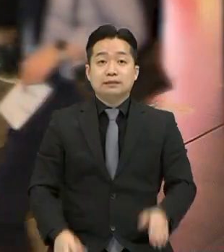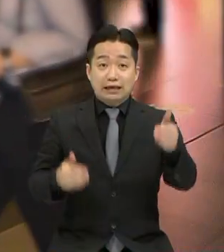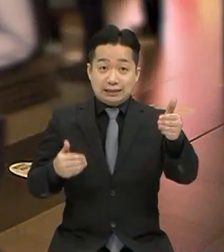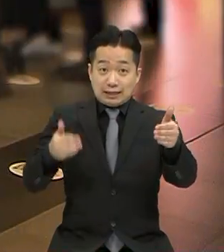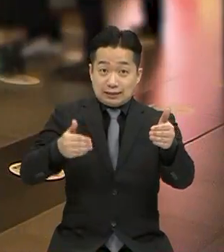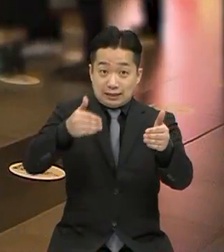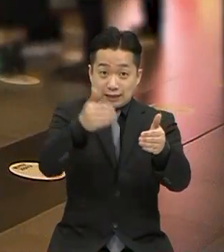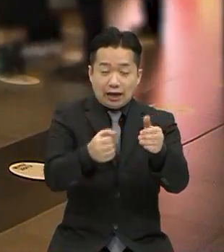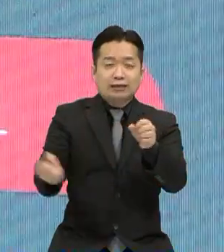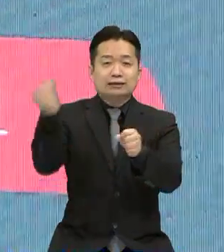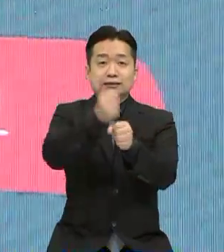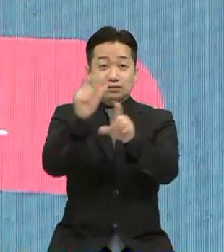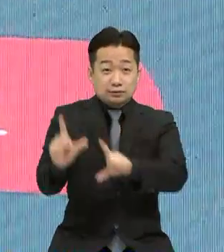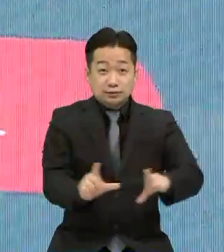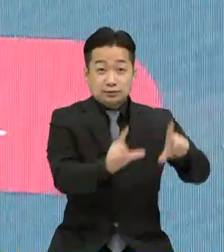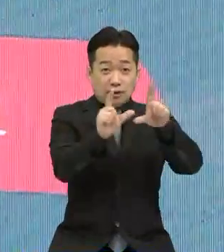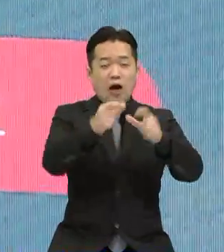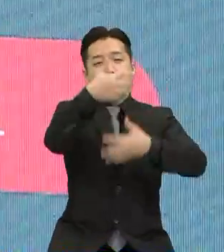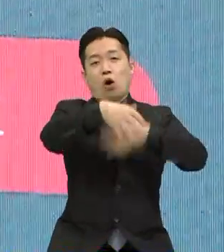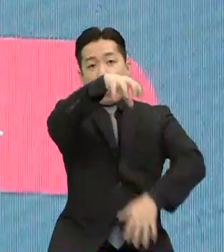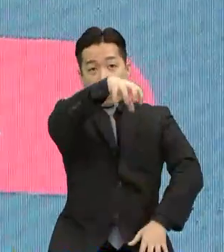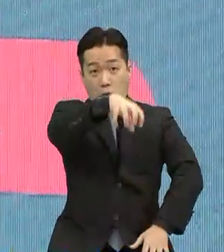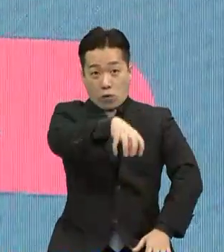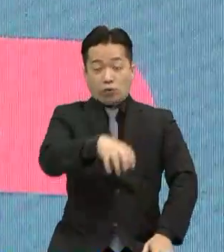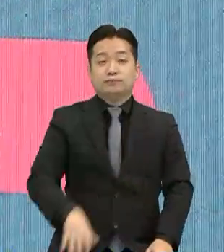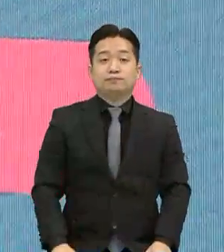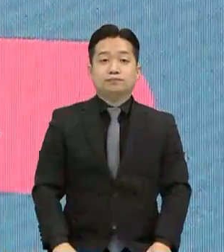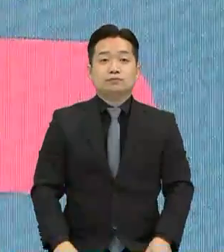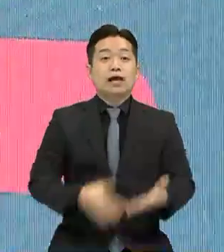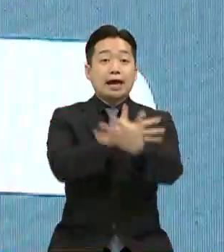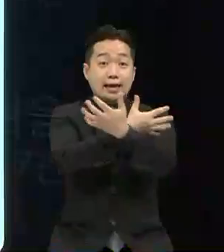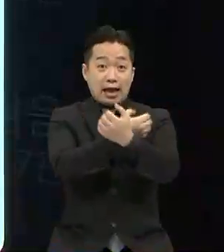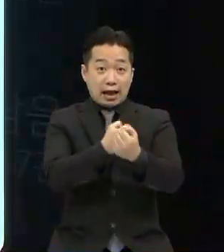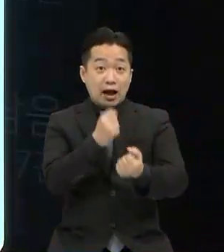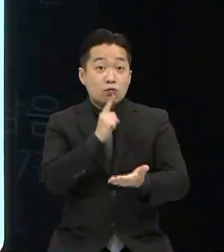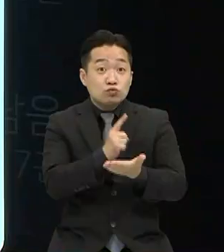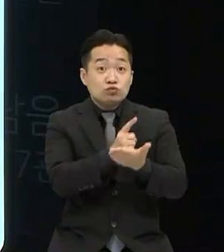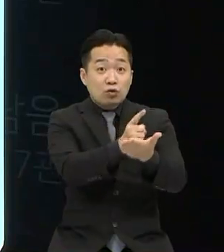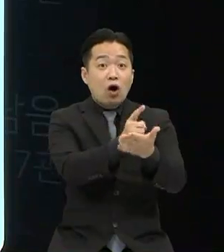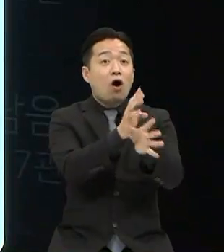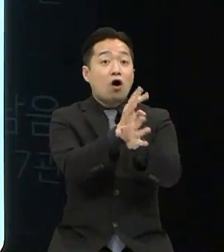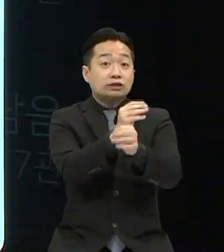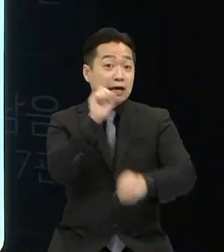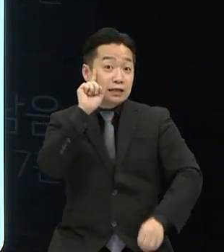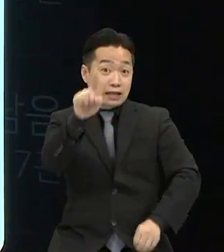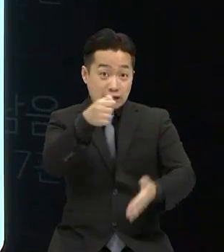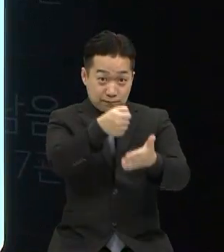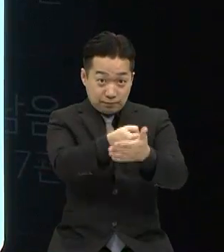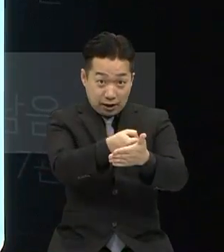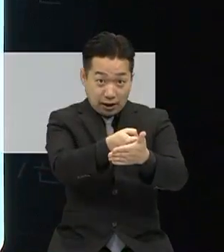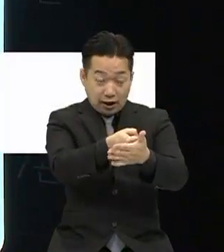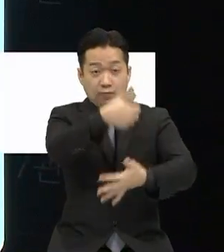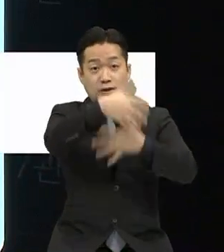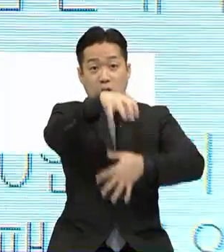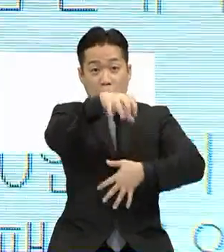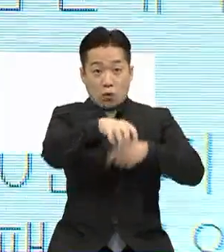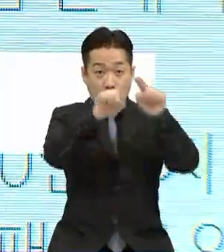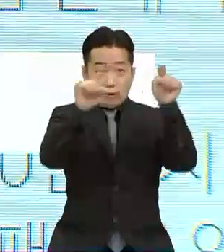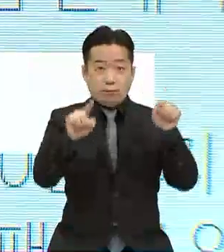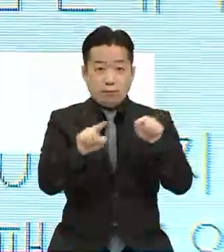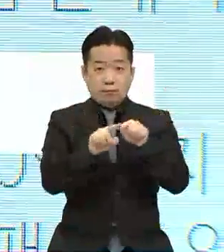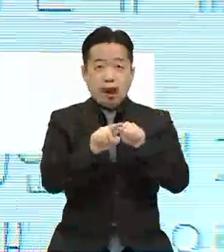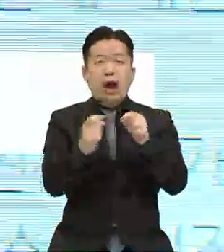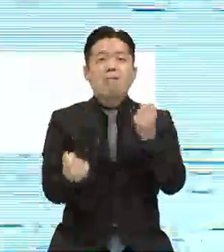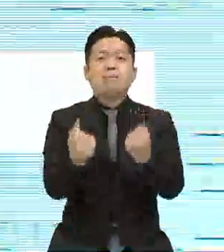단계적 일상 회복을 하루 앞둔 한 영화관입니다. 영화 예매 코너에서 관람일을 내일로 설정하자 상영관 안에서